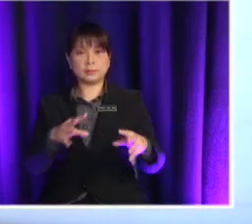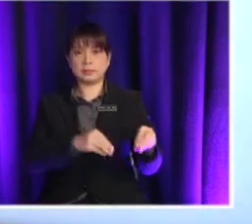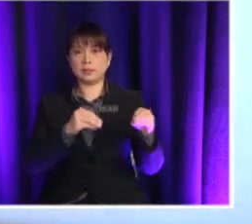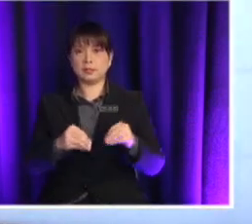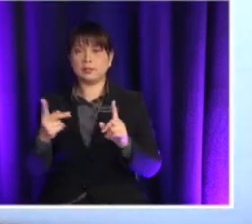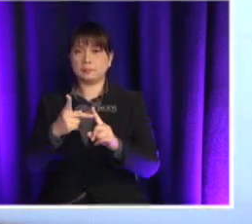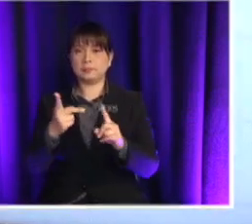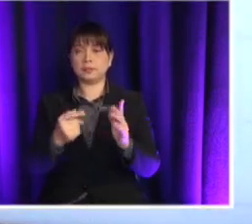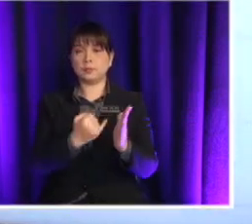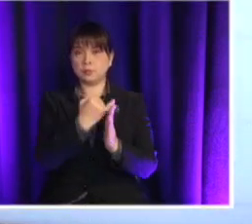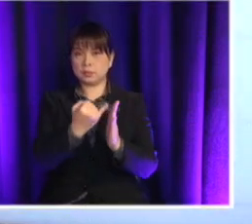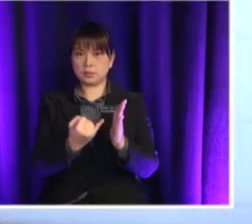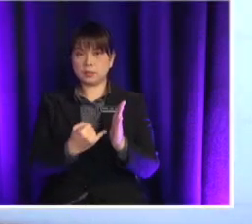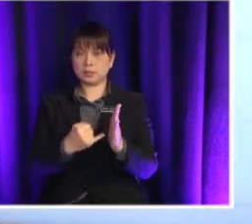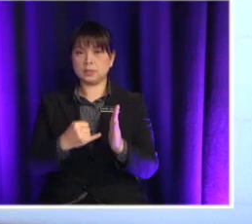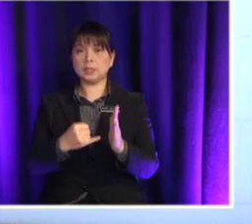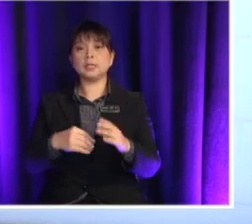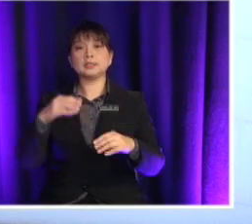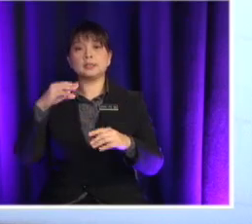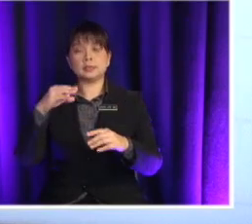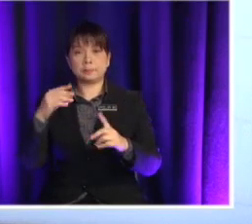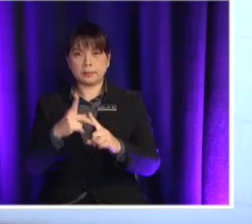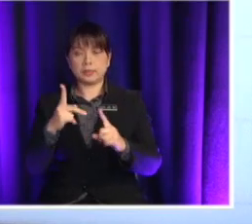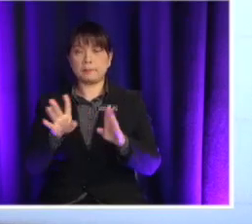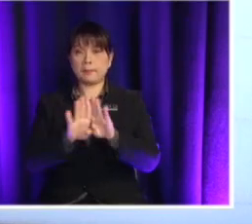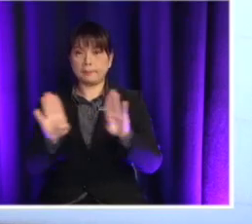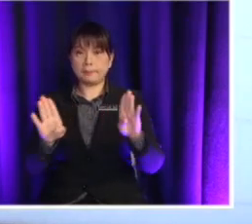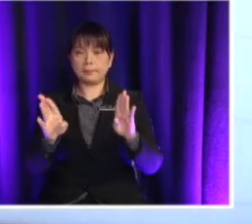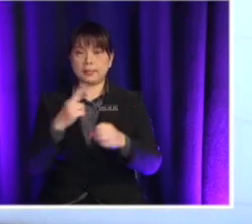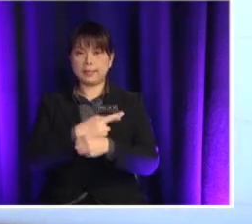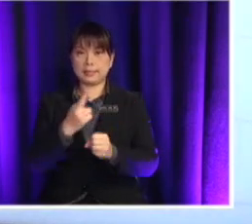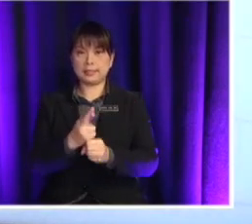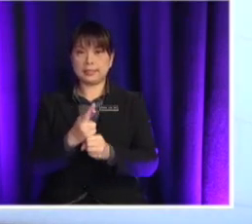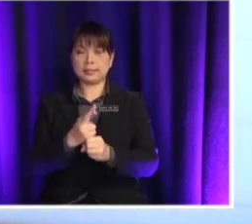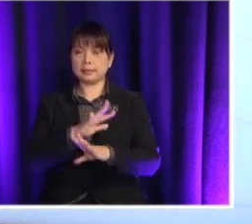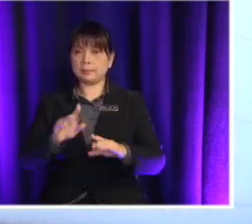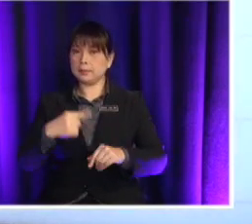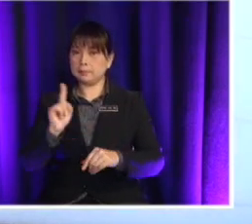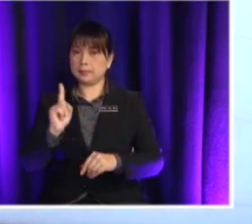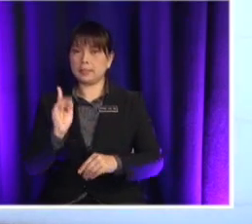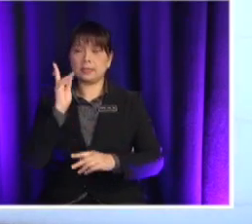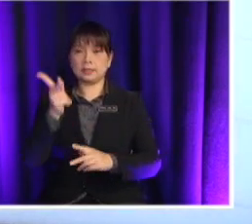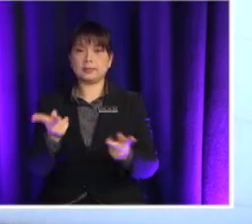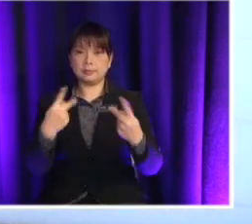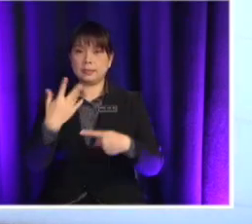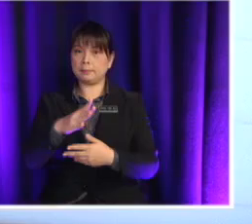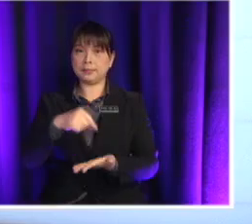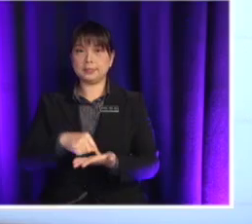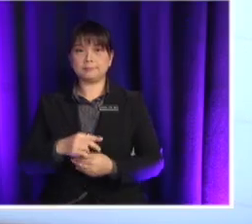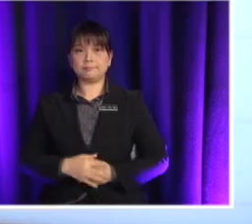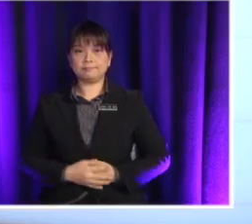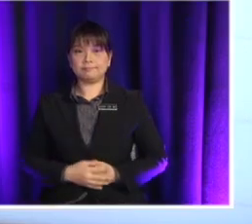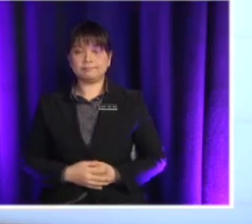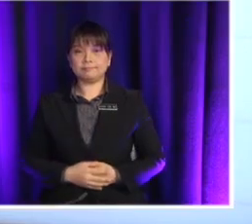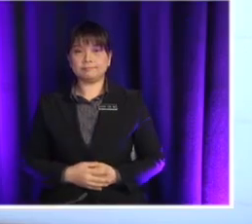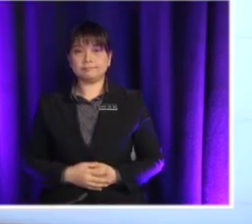kepada papan reka kita. Ya, Dan kita betul. nak uji sama ada dia menyala ataupun tidak. Jangan ke mana-mana, kembali selepas ini Didik TV KPM.